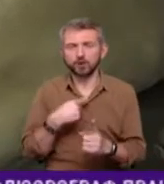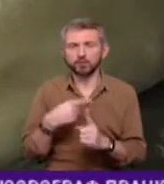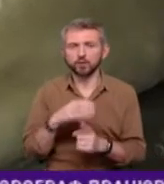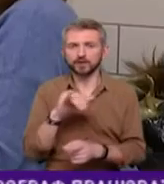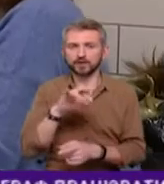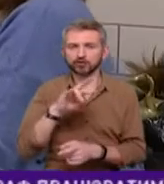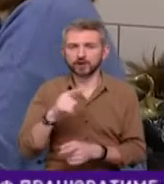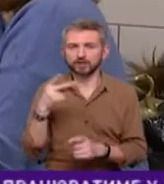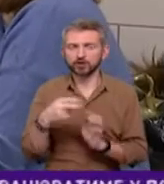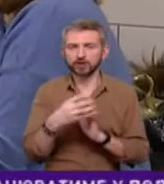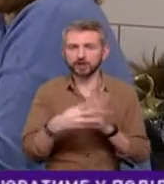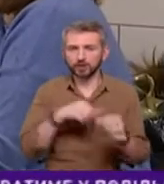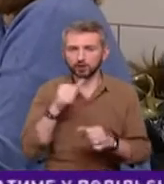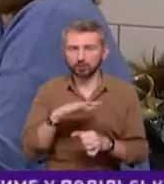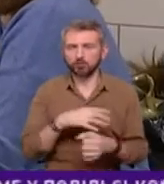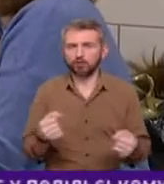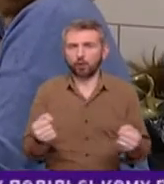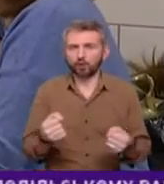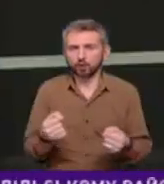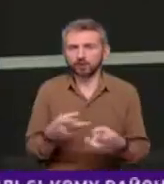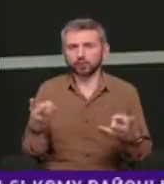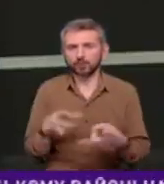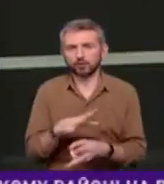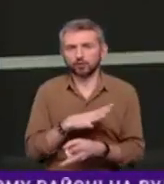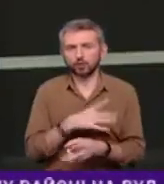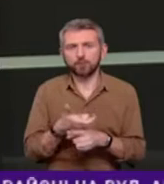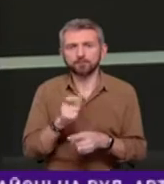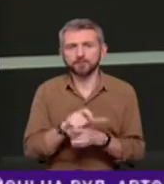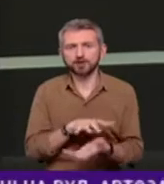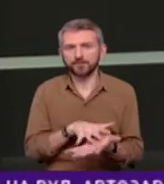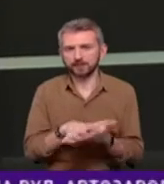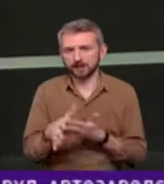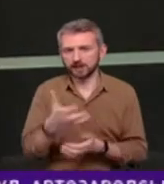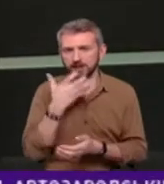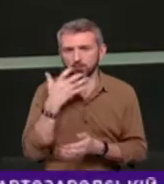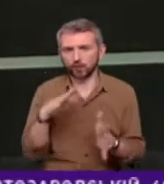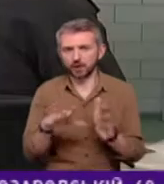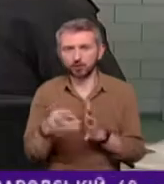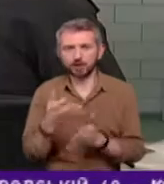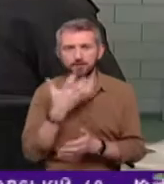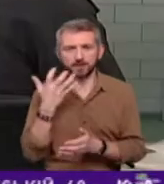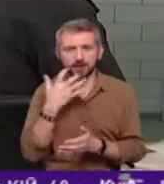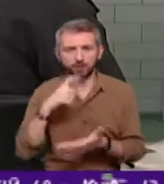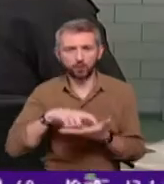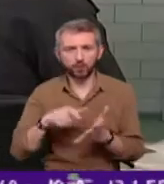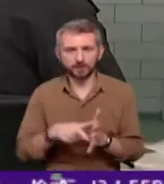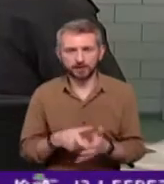січень 2019-го видався холодним, тож необхідно було більше витратити теплової енергії для підігріву осель